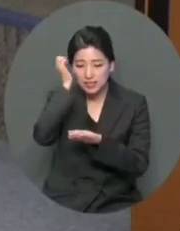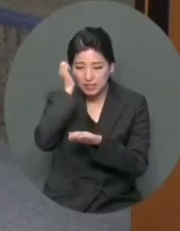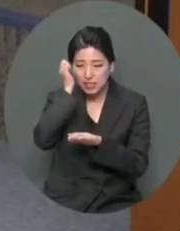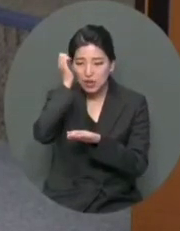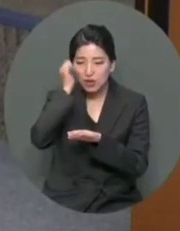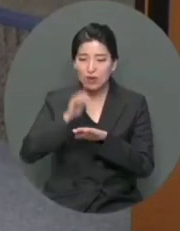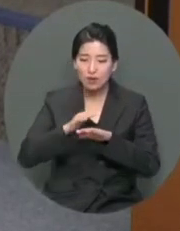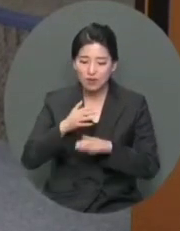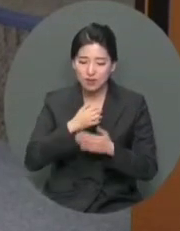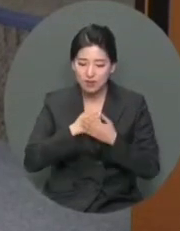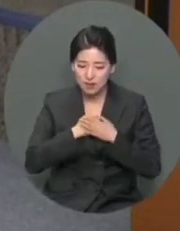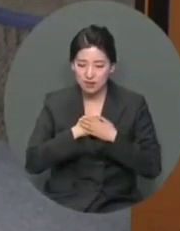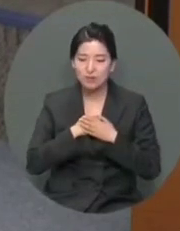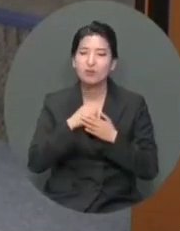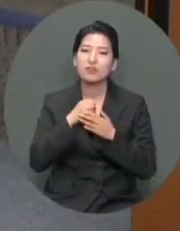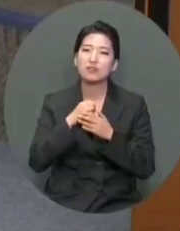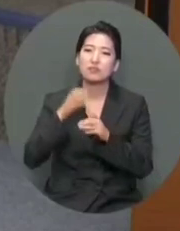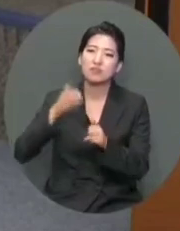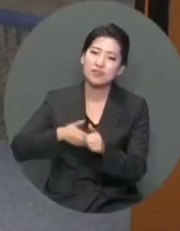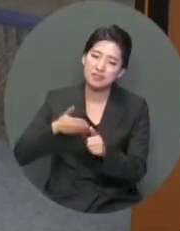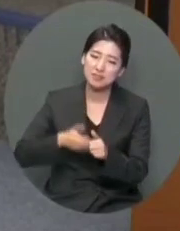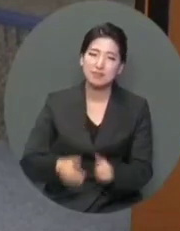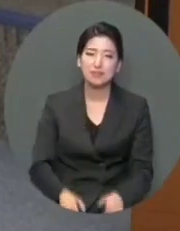다시 날아가 버리지 않았으면 좋겠습니다.